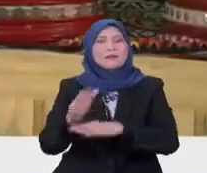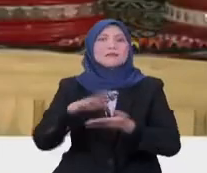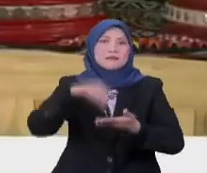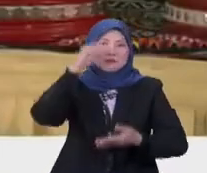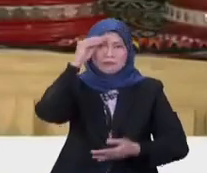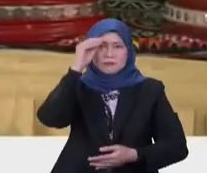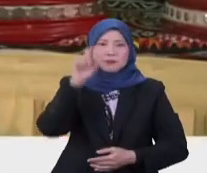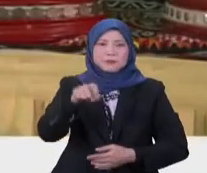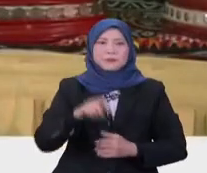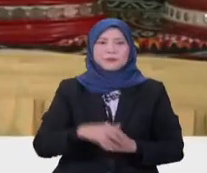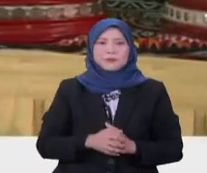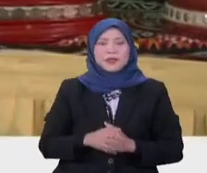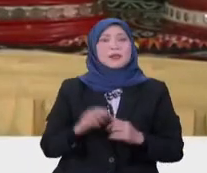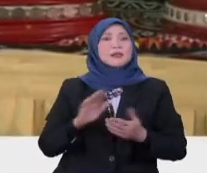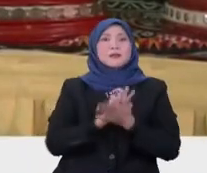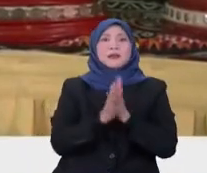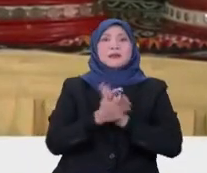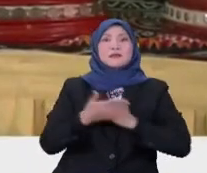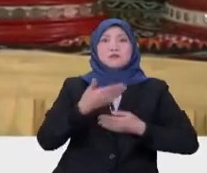kalau saya tidak mulakan,